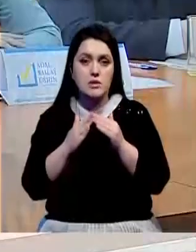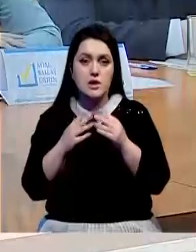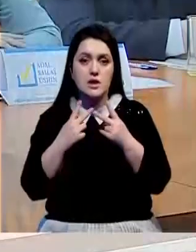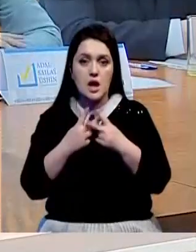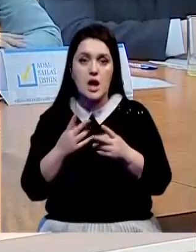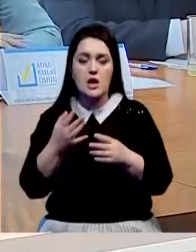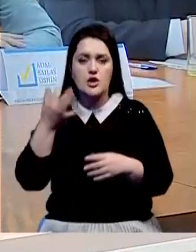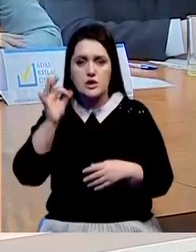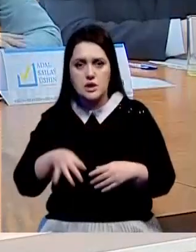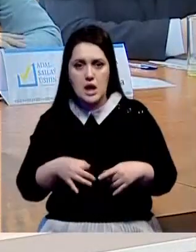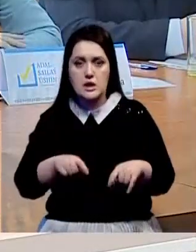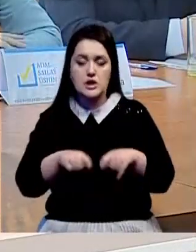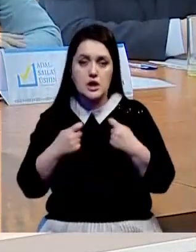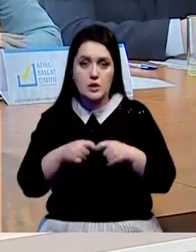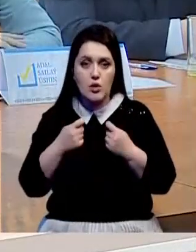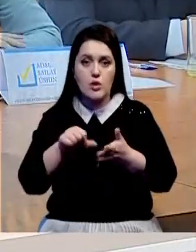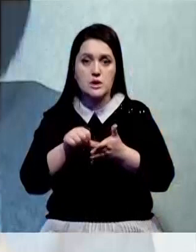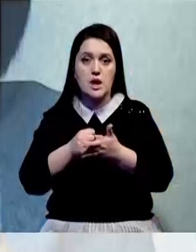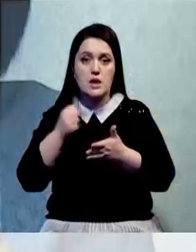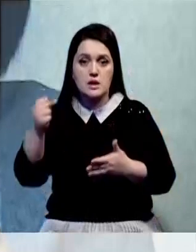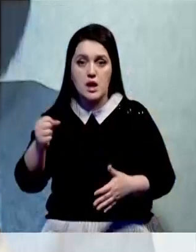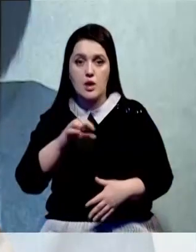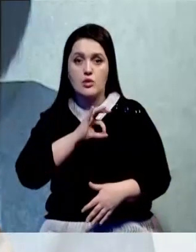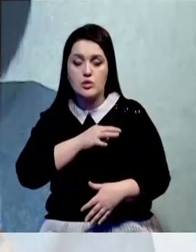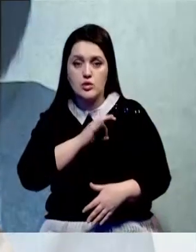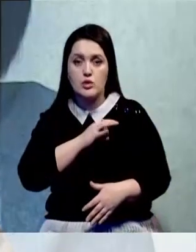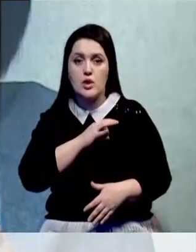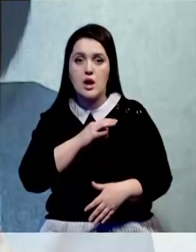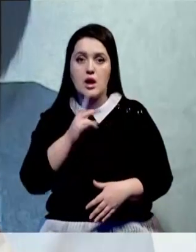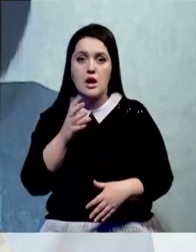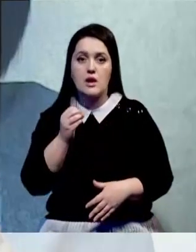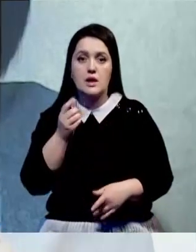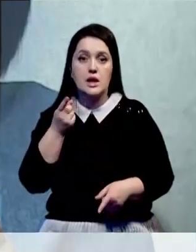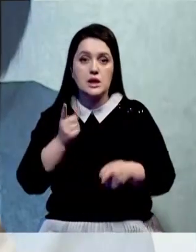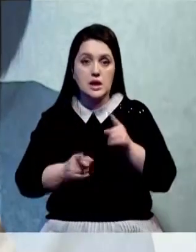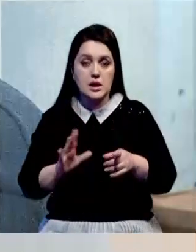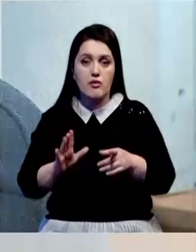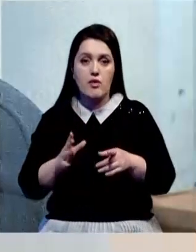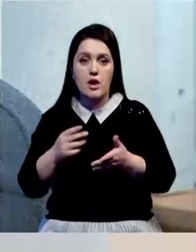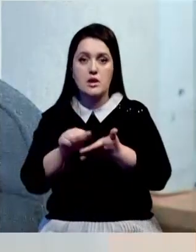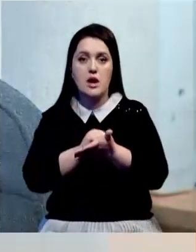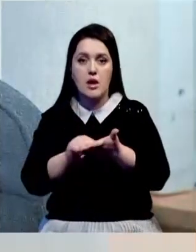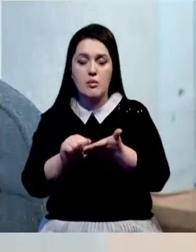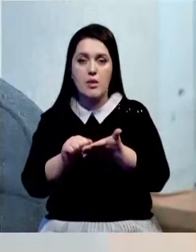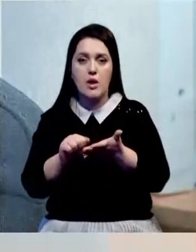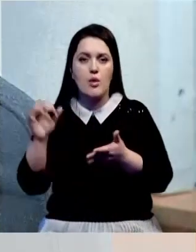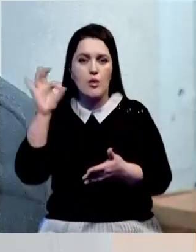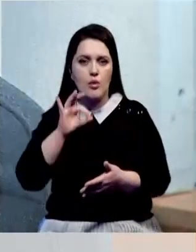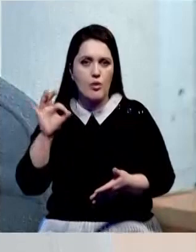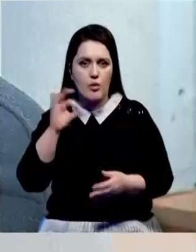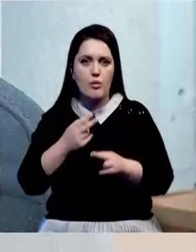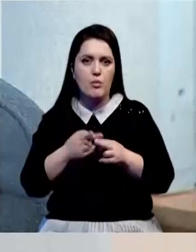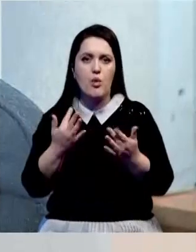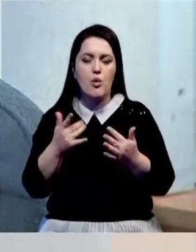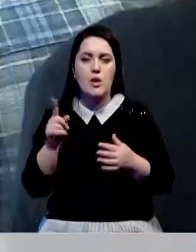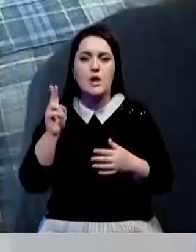под домашним арестом. Наиболее частое нарушение среди кандидатов, отметили юристы, это недостоверность деклараций об